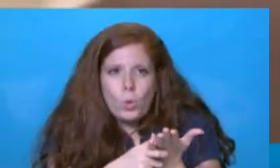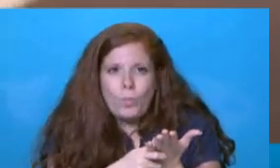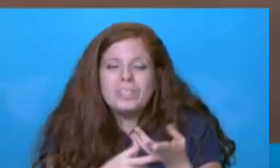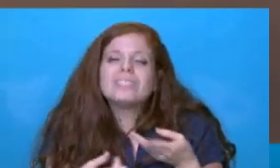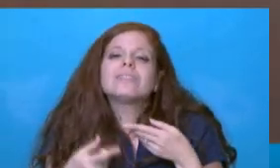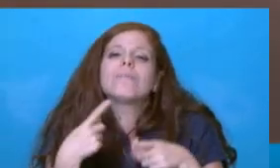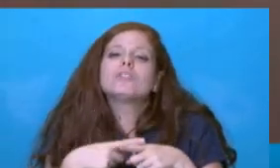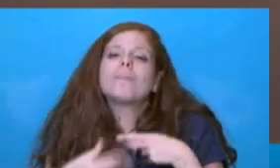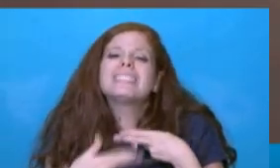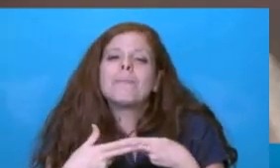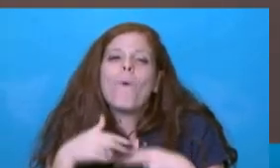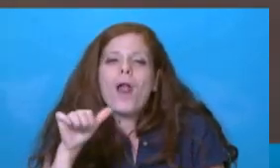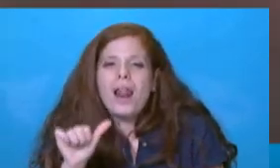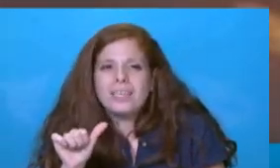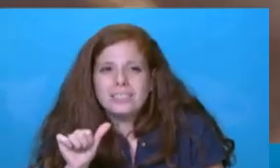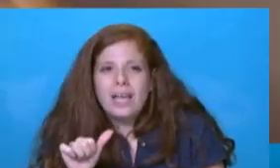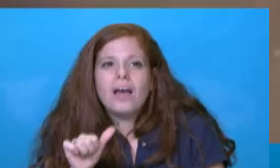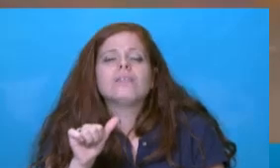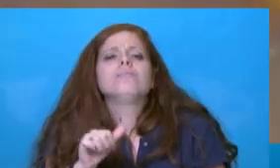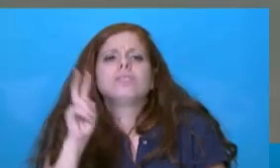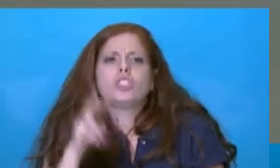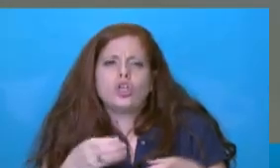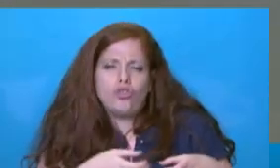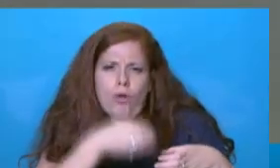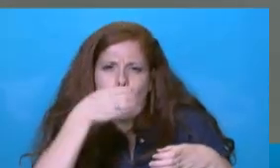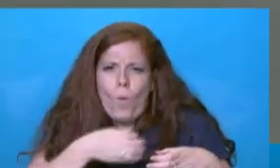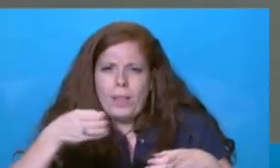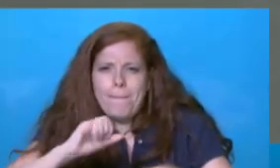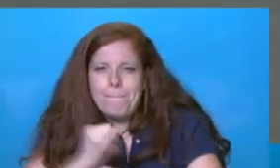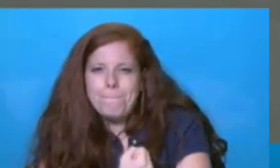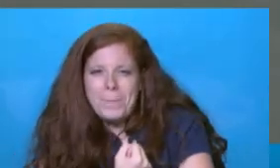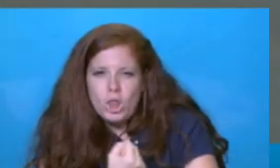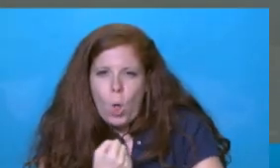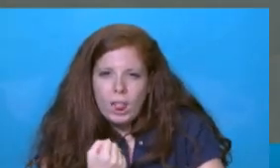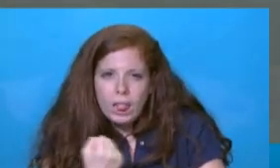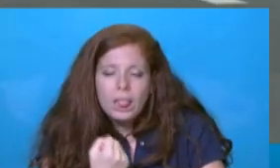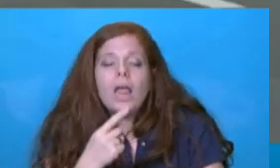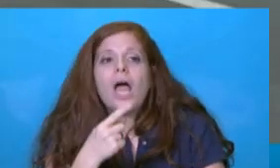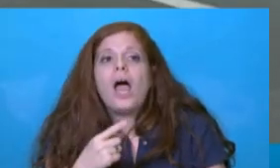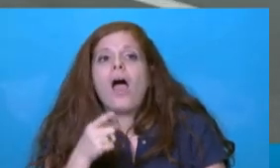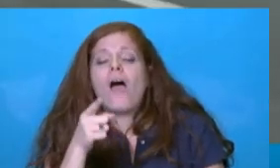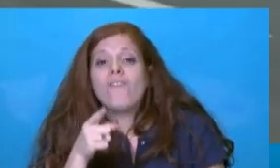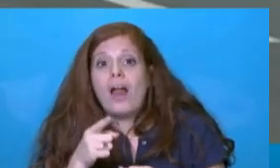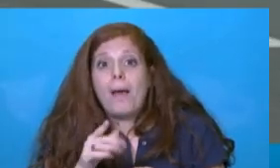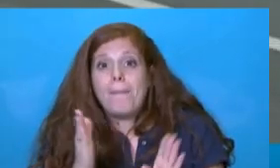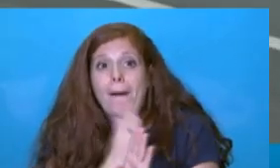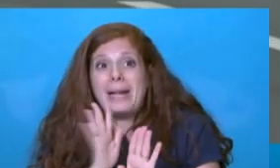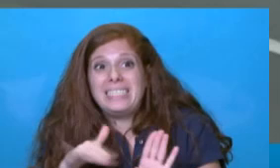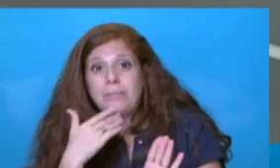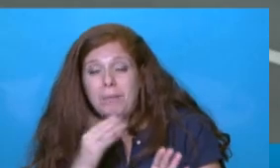את התחנה מקיפים עמודי מיגון מבטון, אך המחבל הספיק לפגוע באח ובאחות עוד לפני שהגיעו